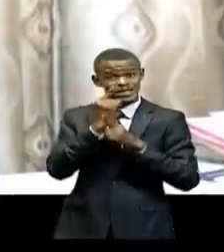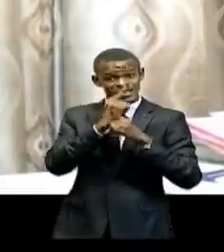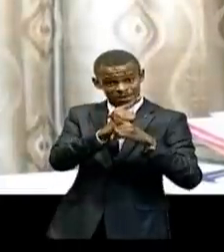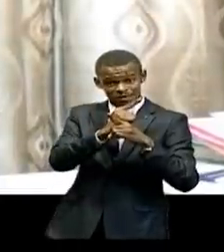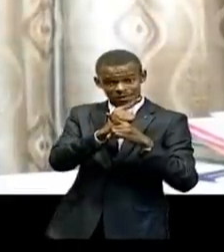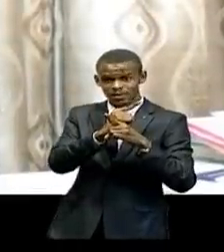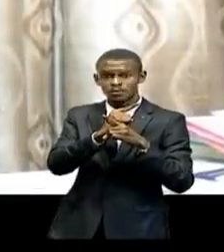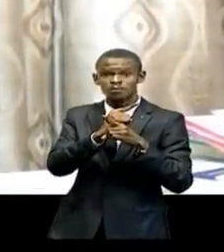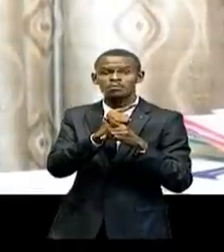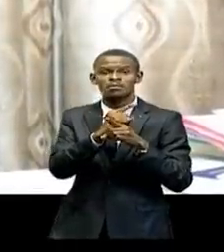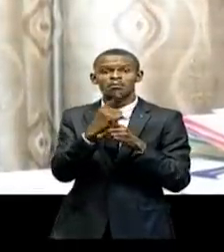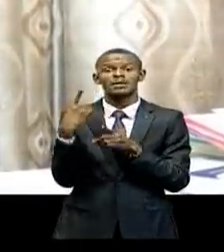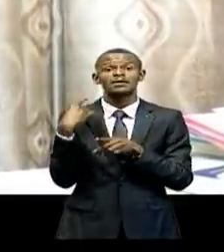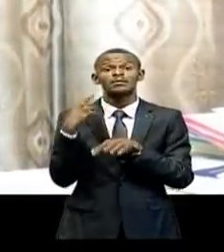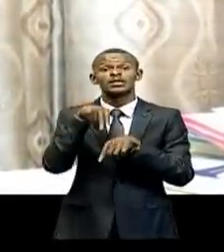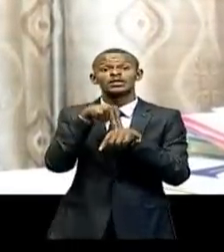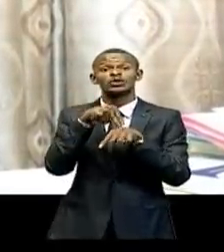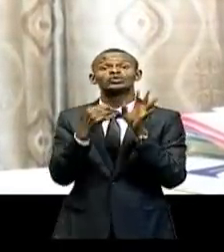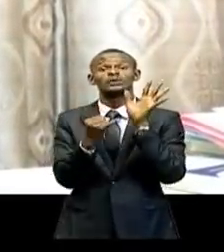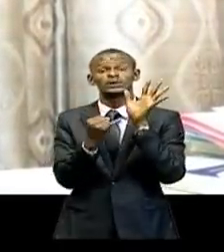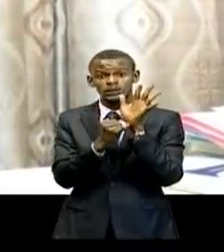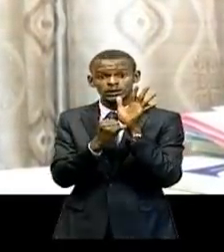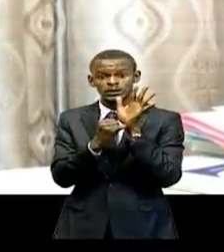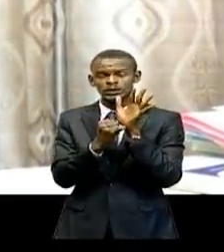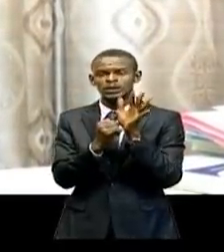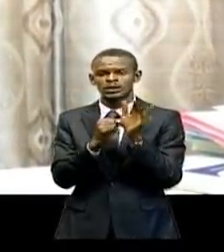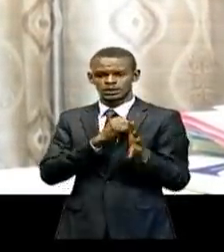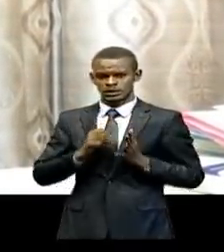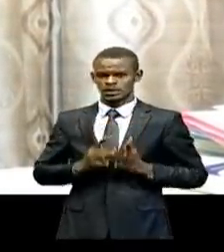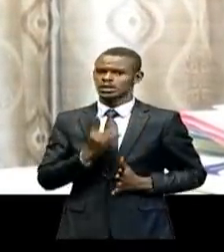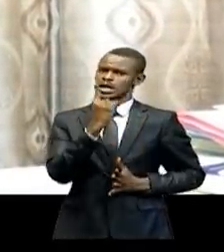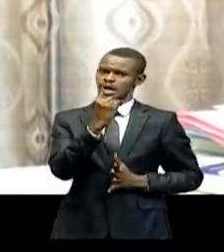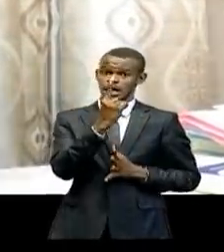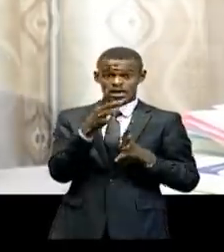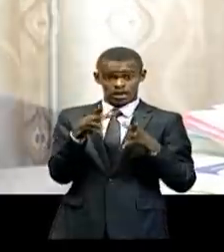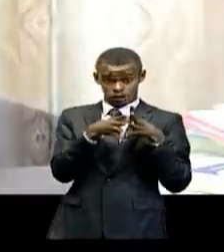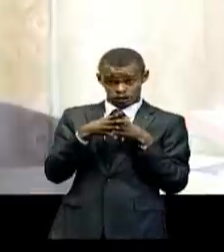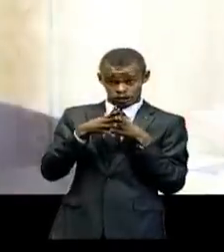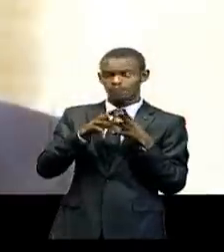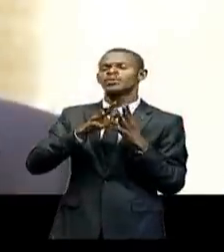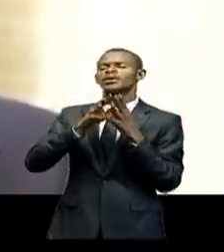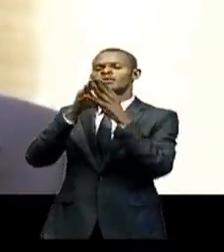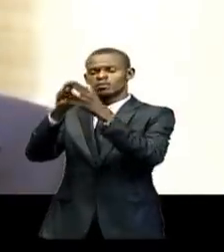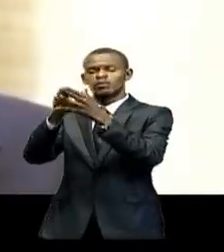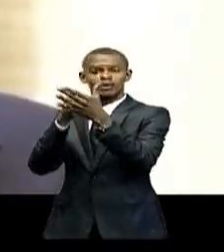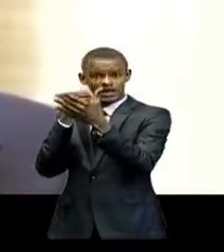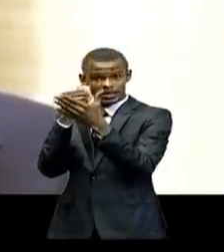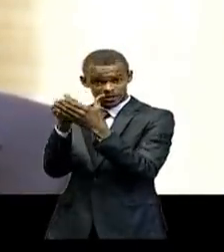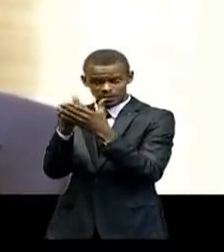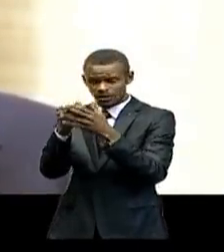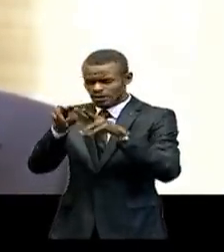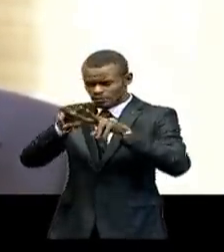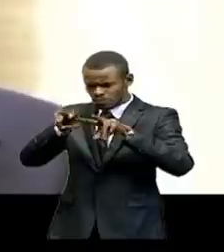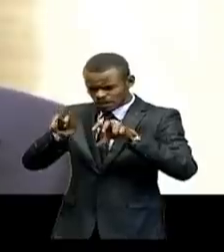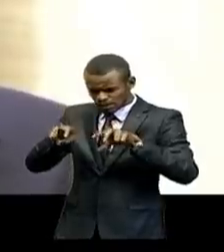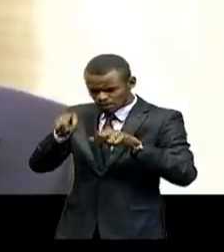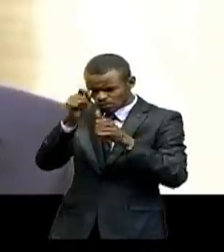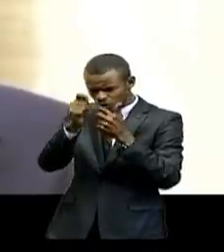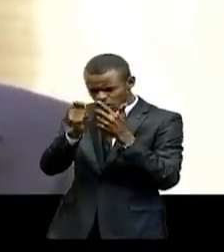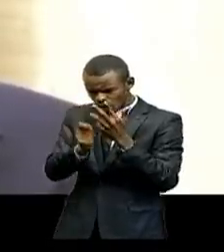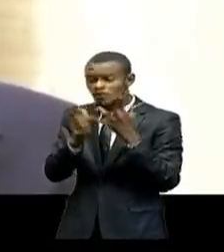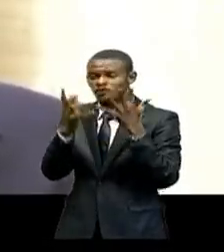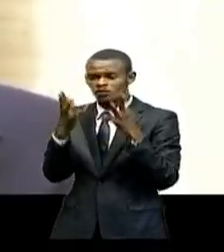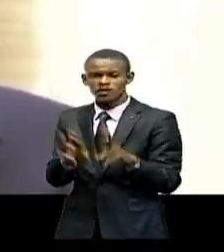nationaux et un sénateur. Un rapport circonstancié, bref, a été fait au Conseil, les détails